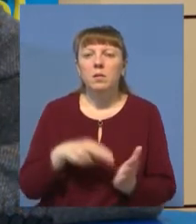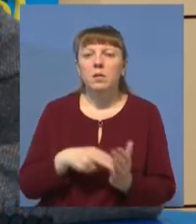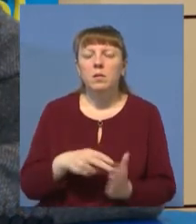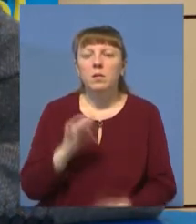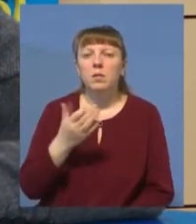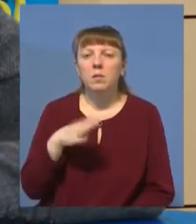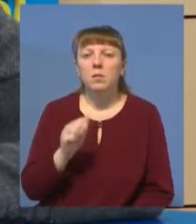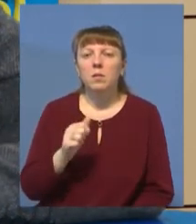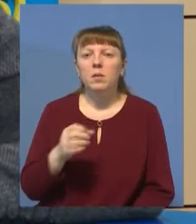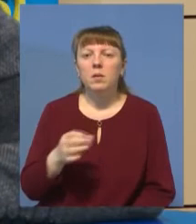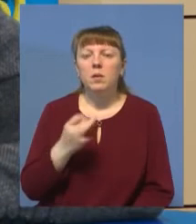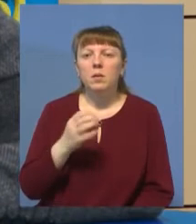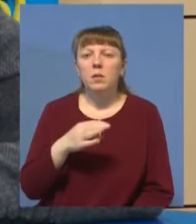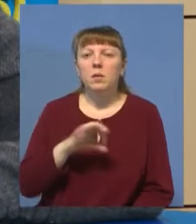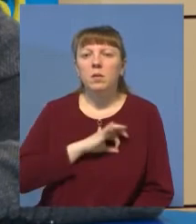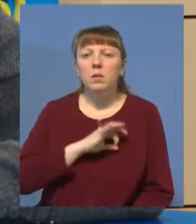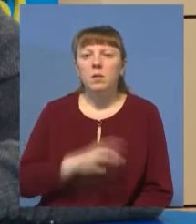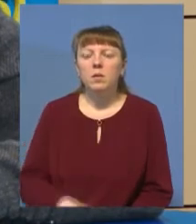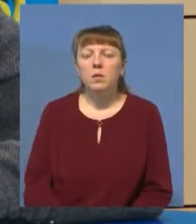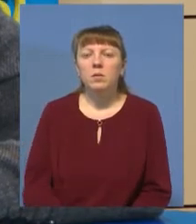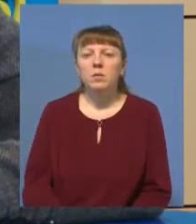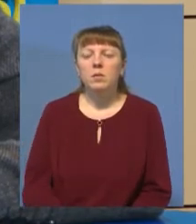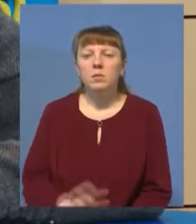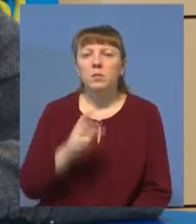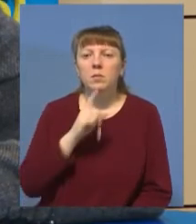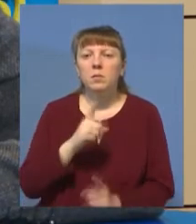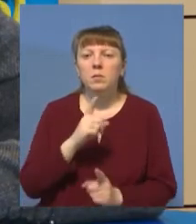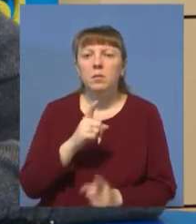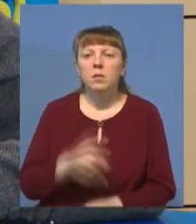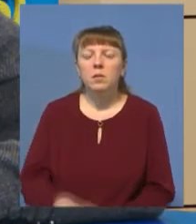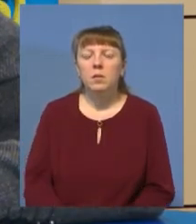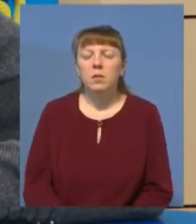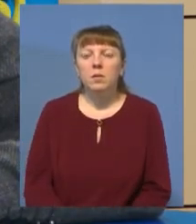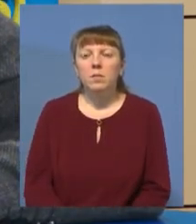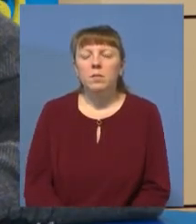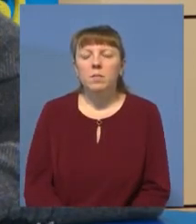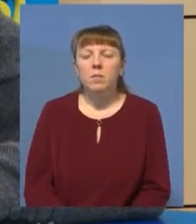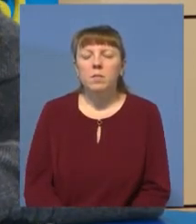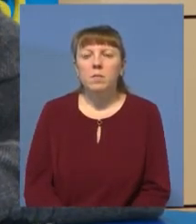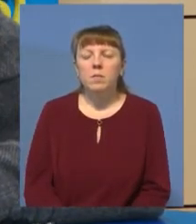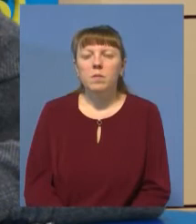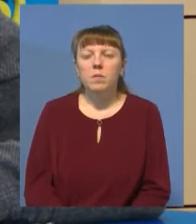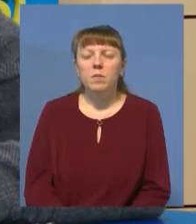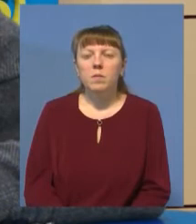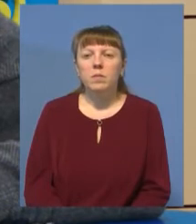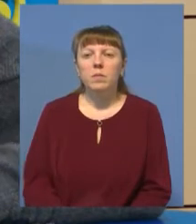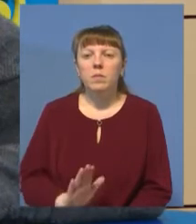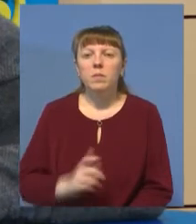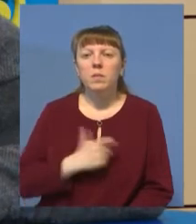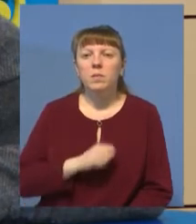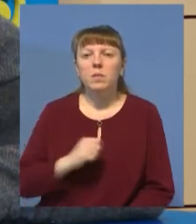найма адвокатов или юристов? Есть ли какие-то для преференции? Или ему только рассчитывать на свои